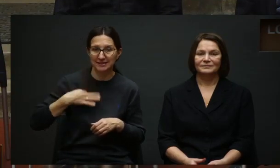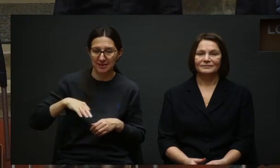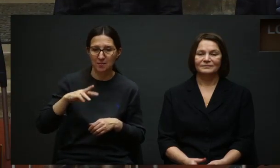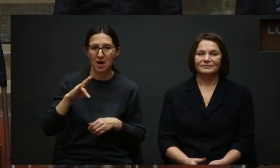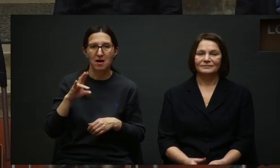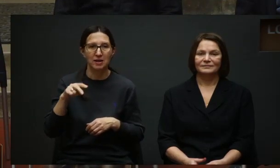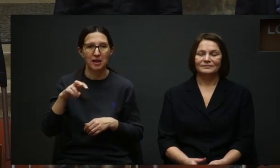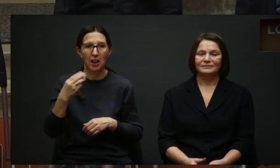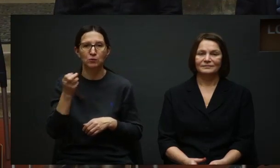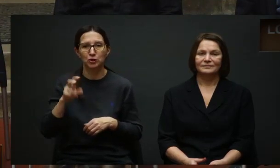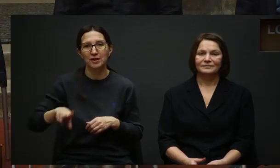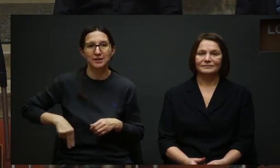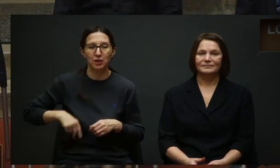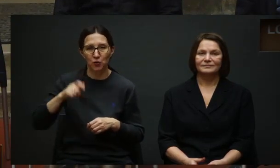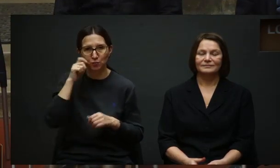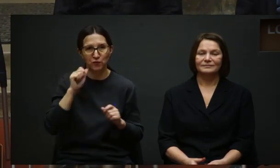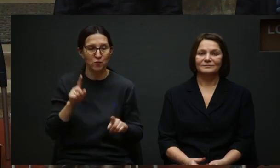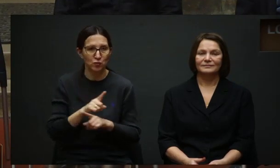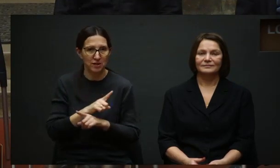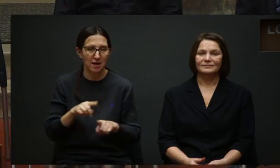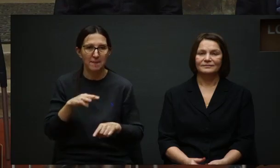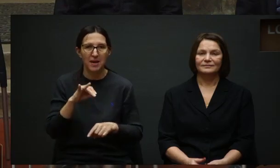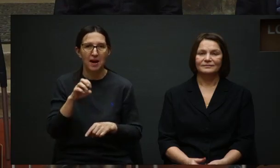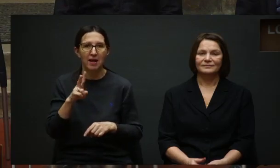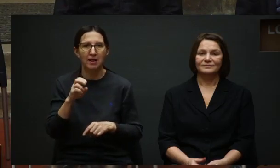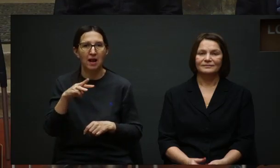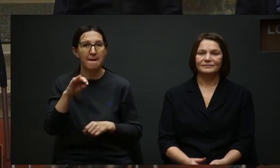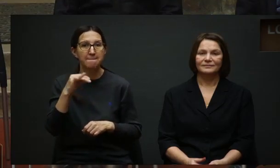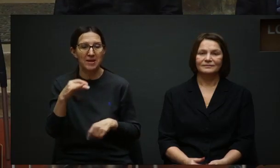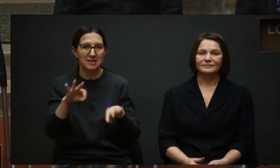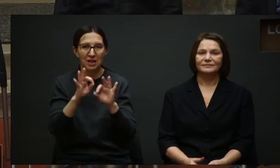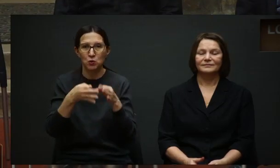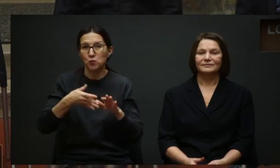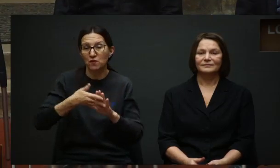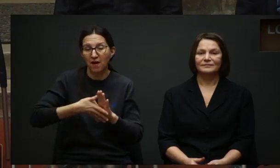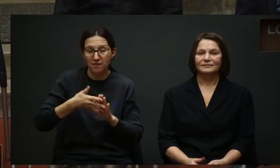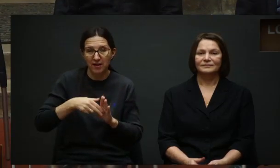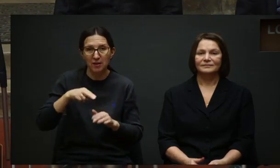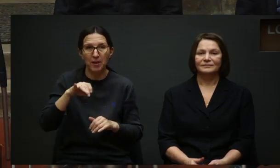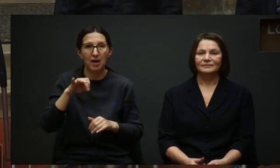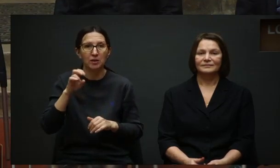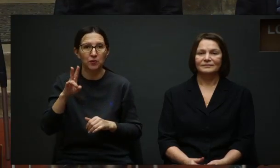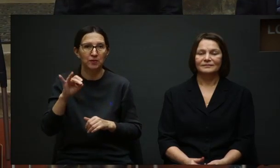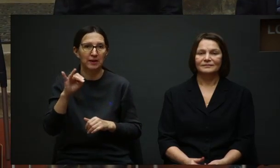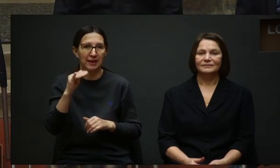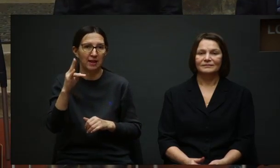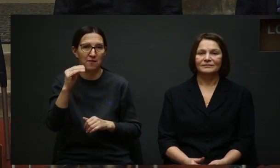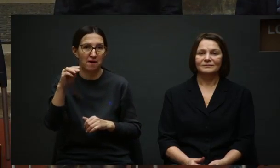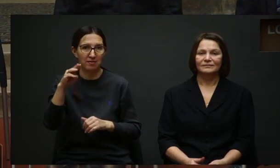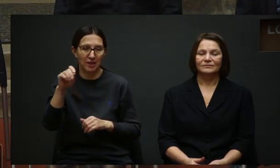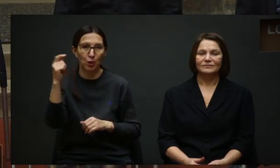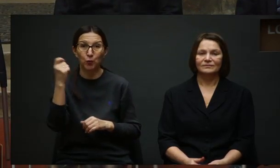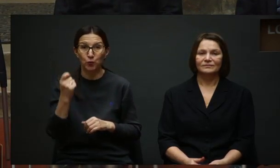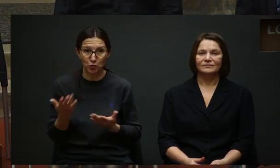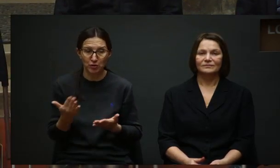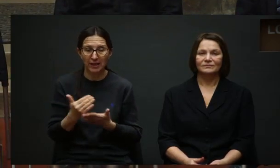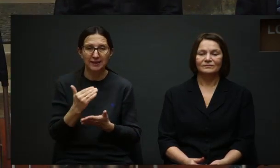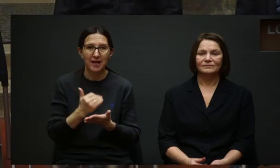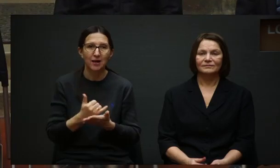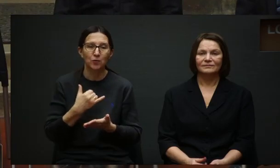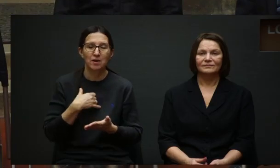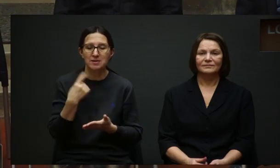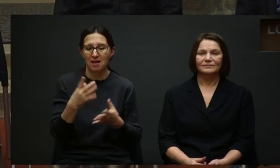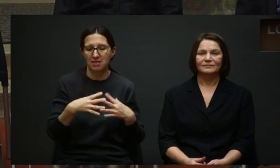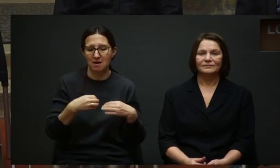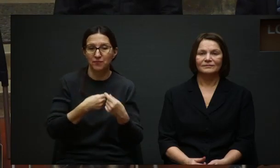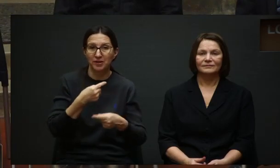Лошак, директор Пушкинского музея, Михаил Каменский, искусствовед, и Платон Инфанте, художник. Таким образом, у нас одна